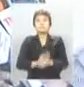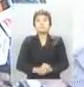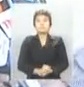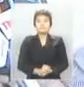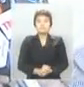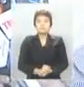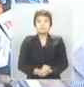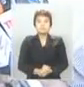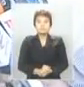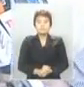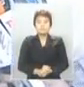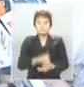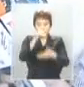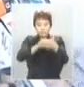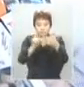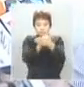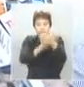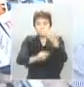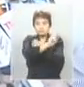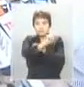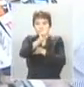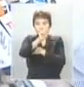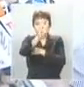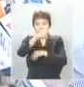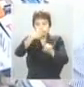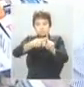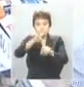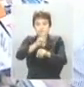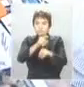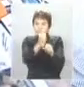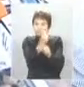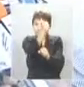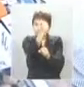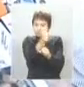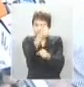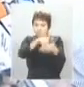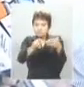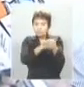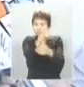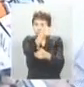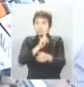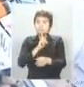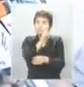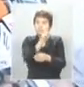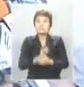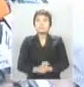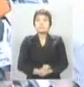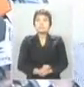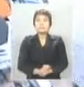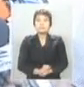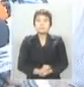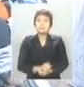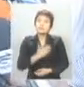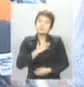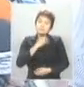้วันเลือกตั้ง26มิถุนายนนี้ยังเป็นไปได ้ไหมผมคิ